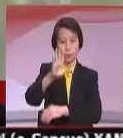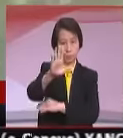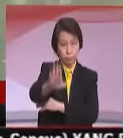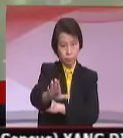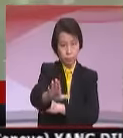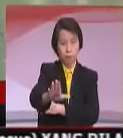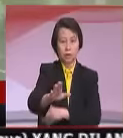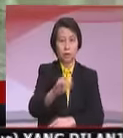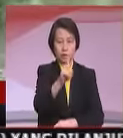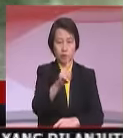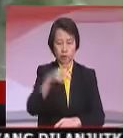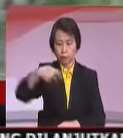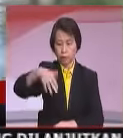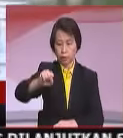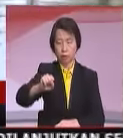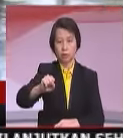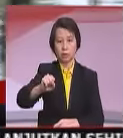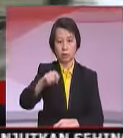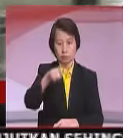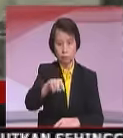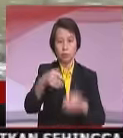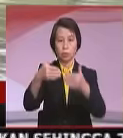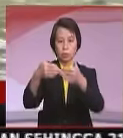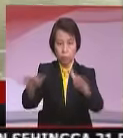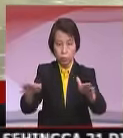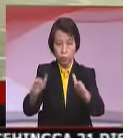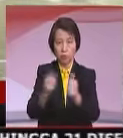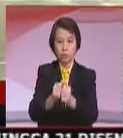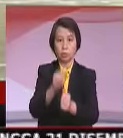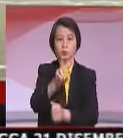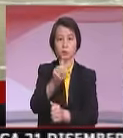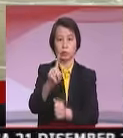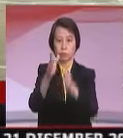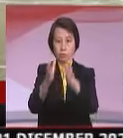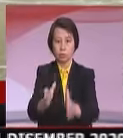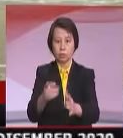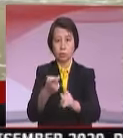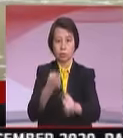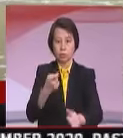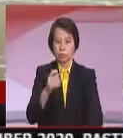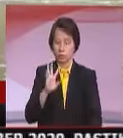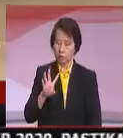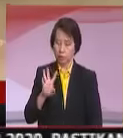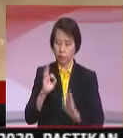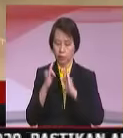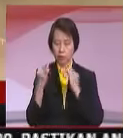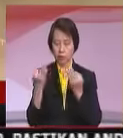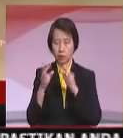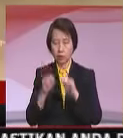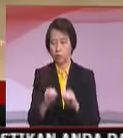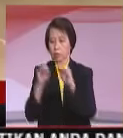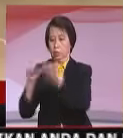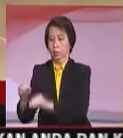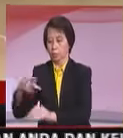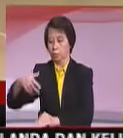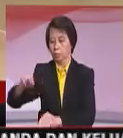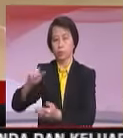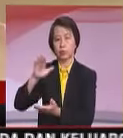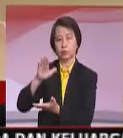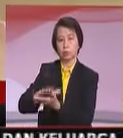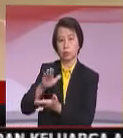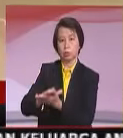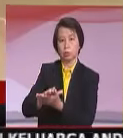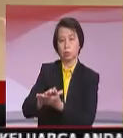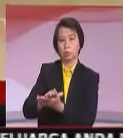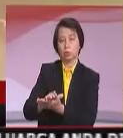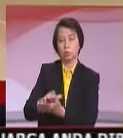tadi, sebuah PPS di jajahan itu dibuka dengan 21 mangsa daripada 4 keluarga dipindahkan ke PPS Sekolah Kebangsaan Tok